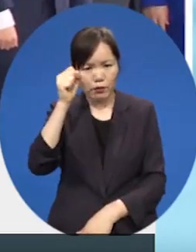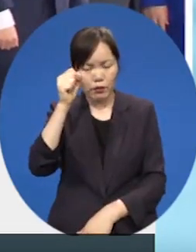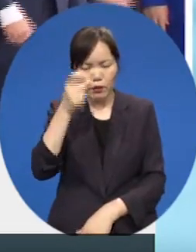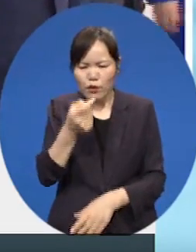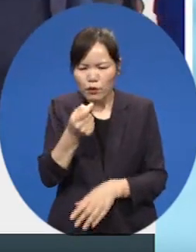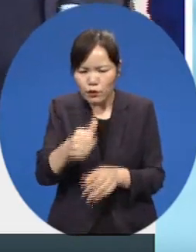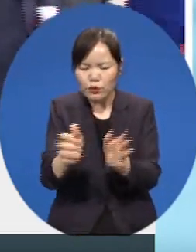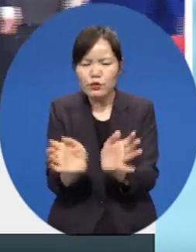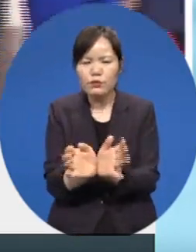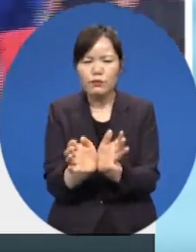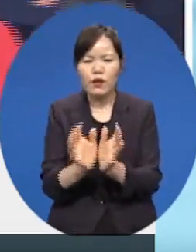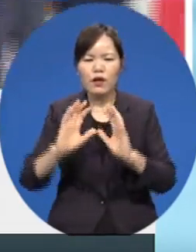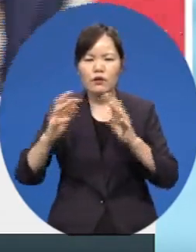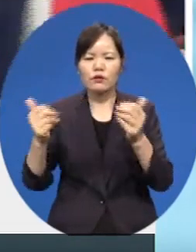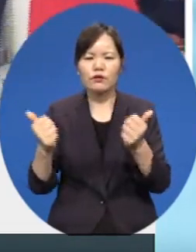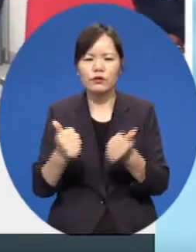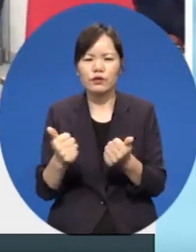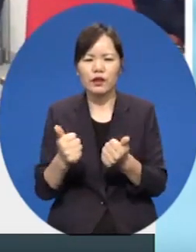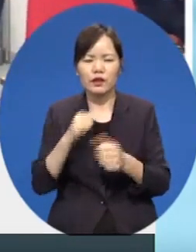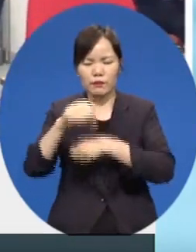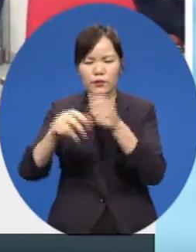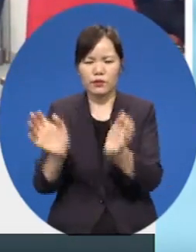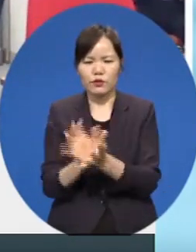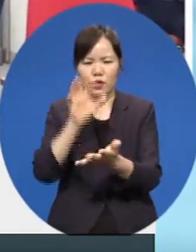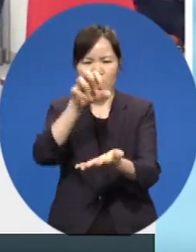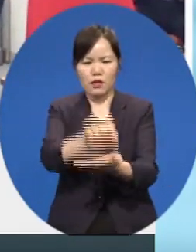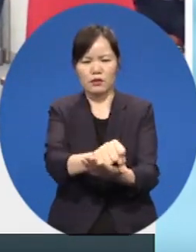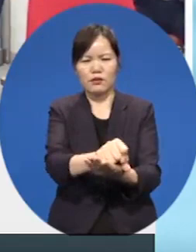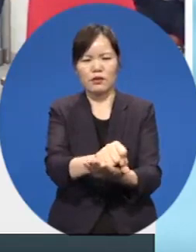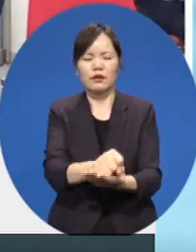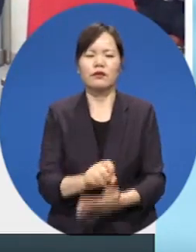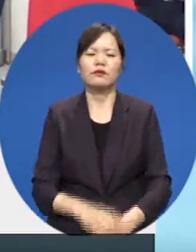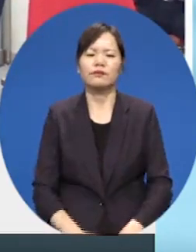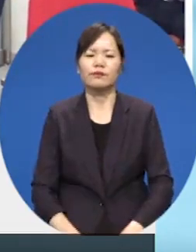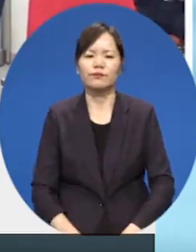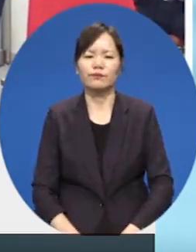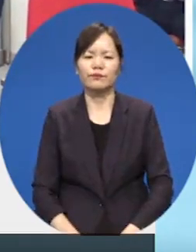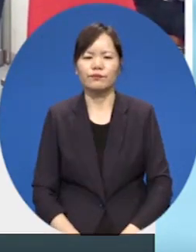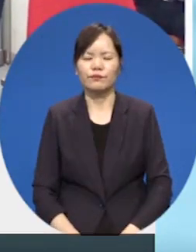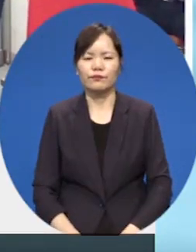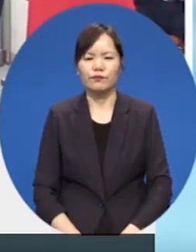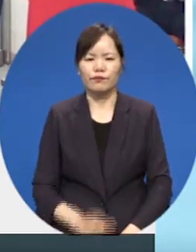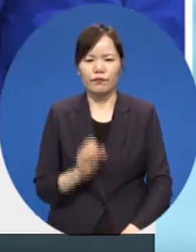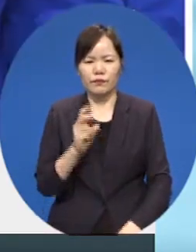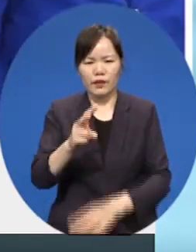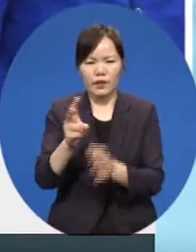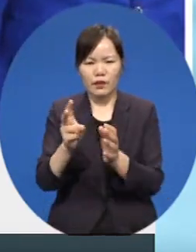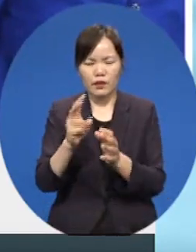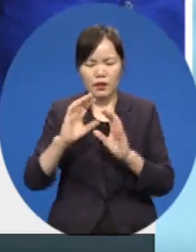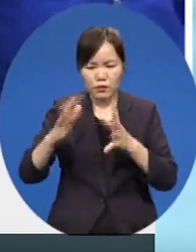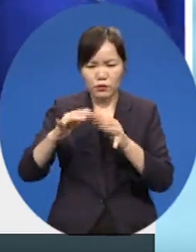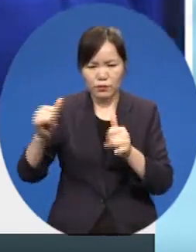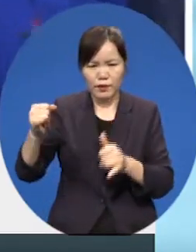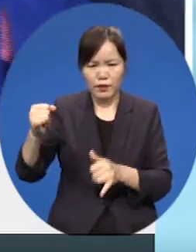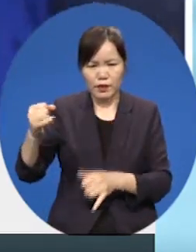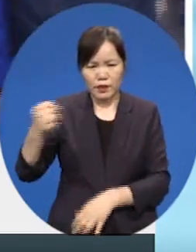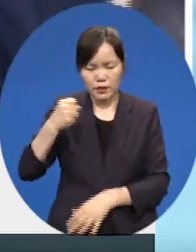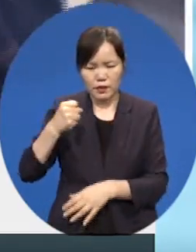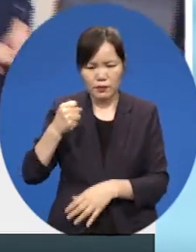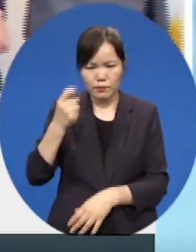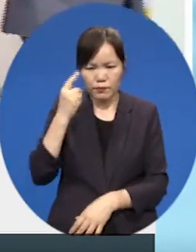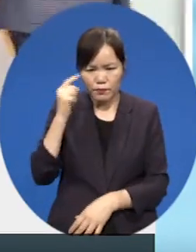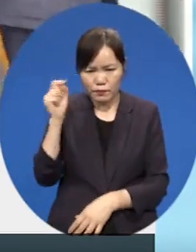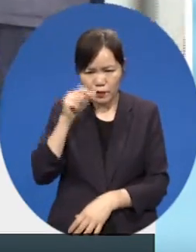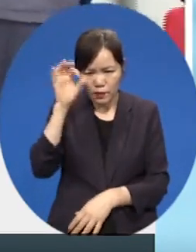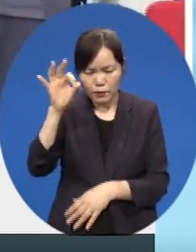소수파입니다. 국회에는 민주당이 장악을 하고 있어요. 네. 자, 그런데 여당 눈치, 이제 국민의힘 눈치까지 보고